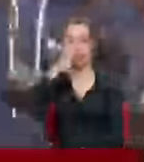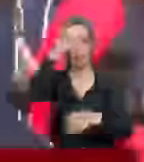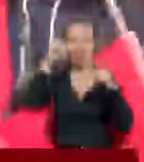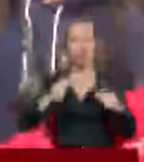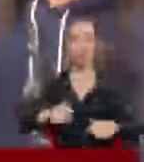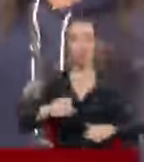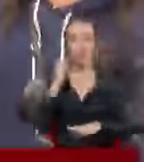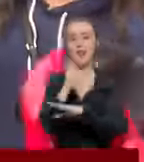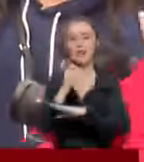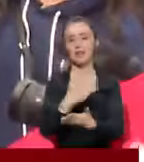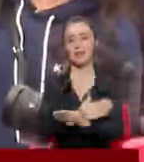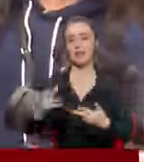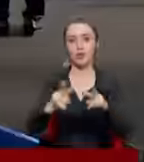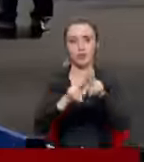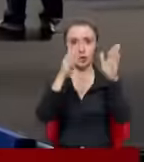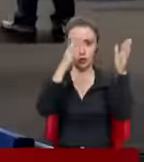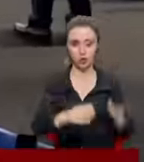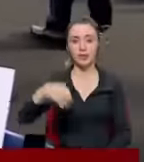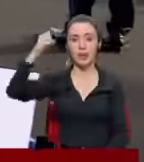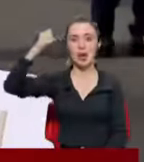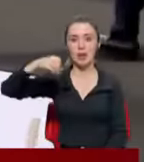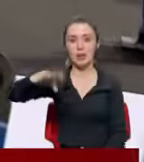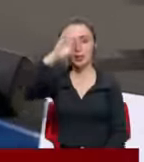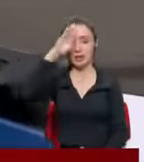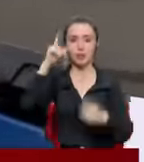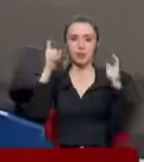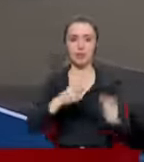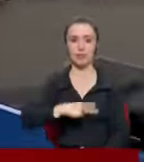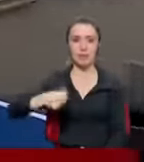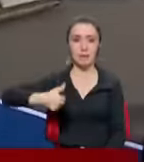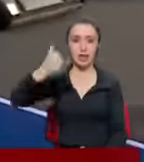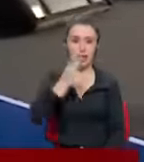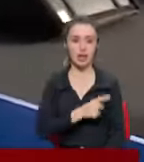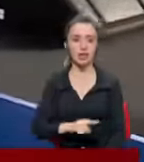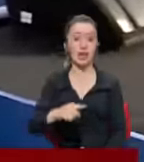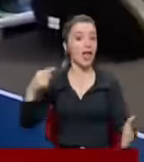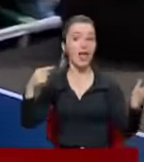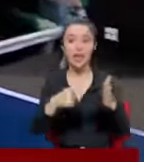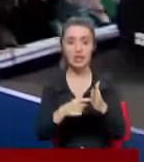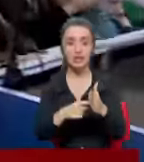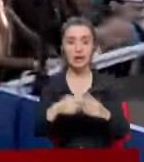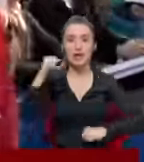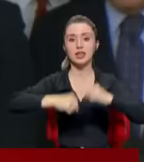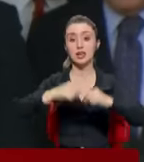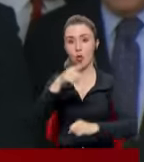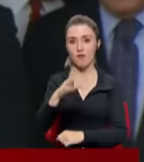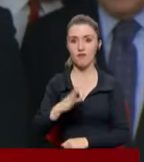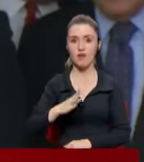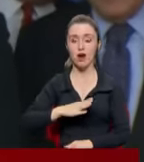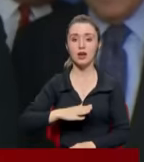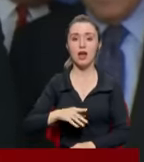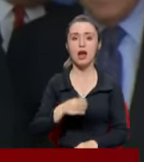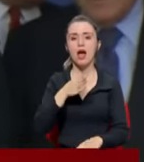Sokak mitinglerine devam etti Murat kurum AK Parti'nin İstanbul büyükşehir belediye başkan adayının hedefinde rakibi vardı Her